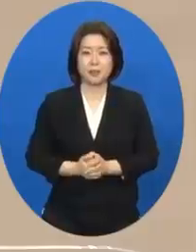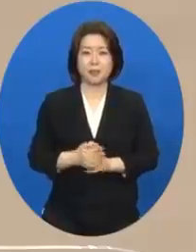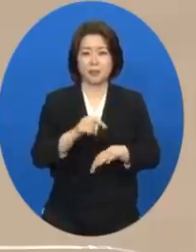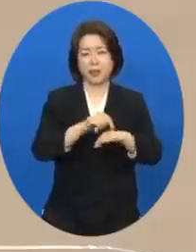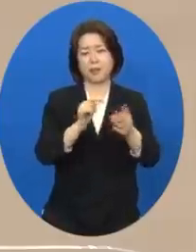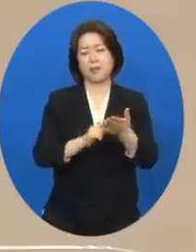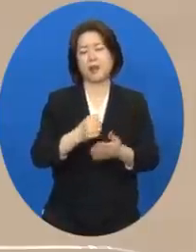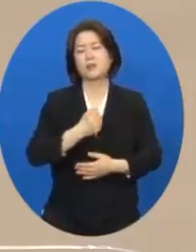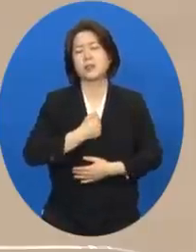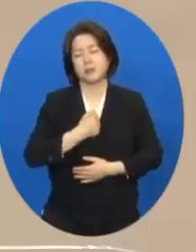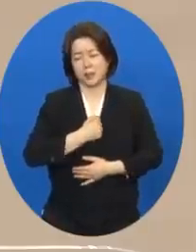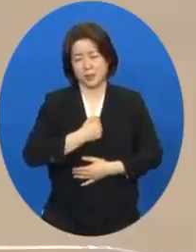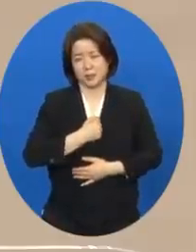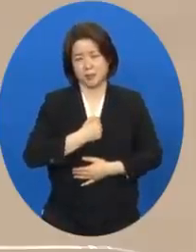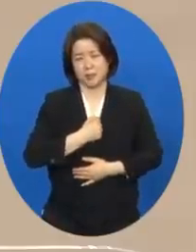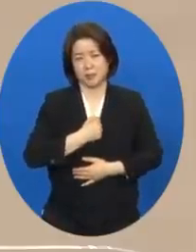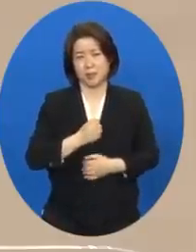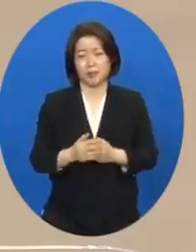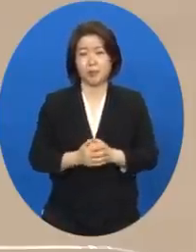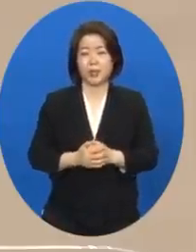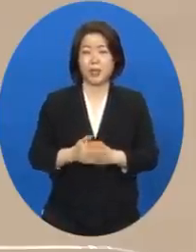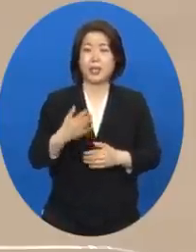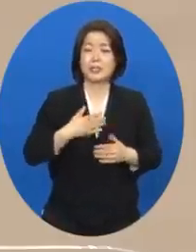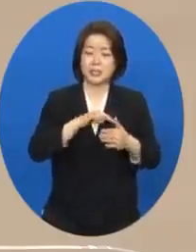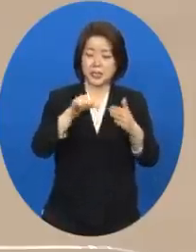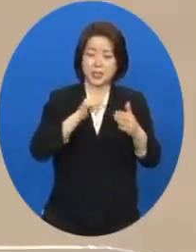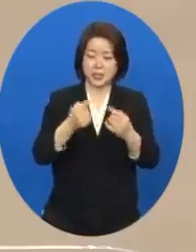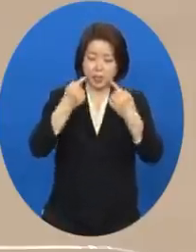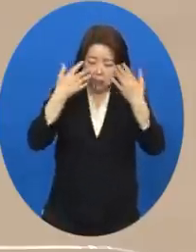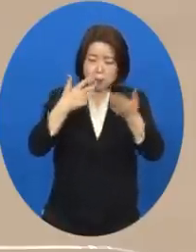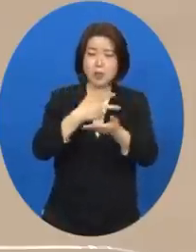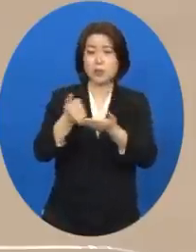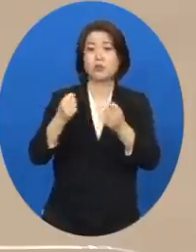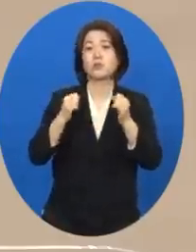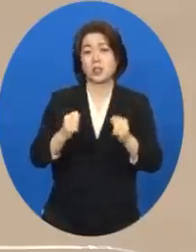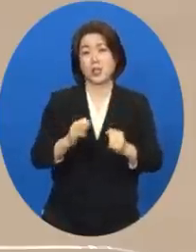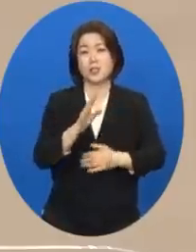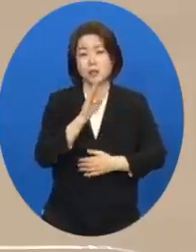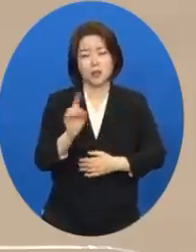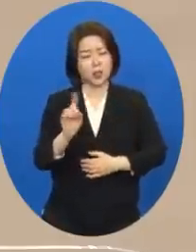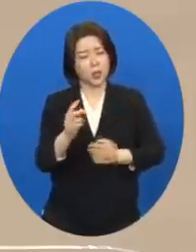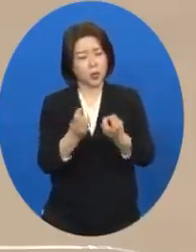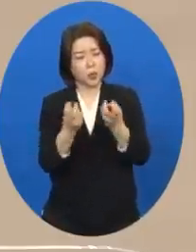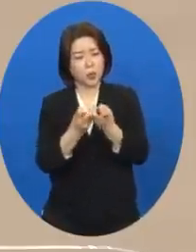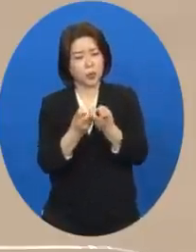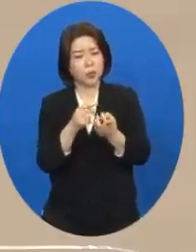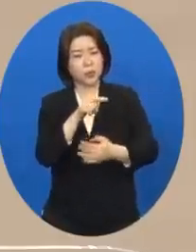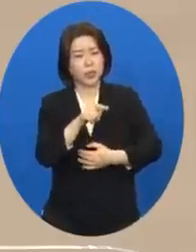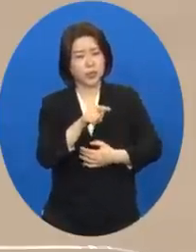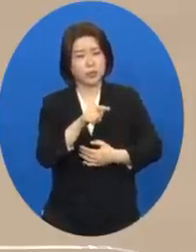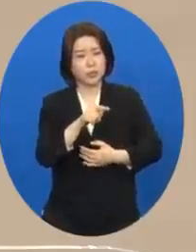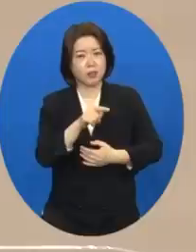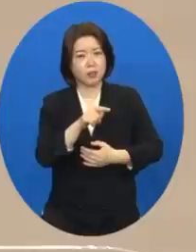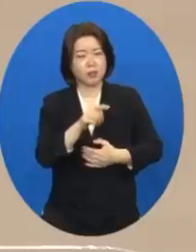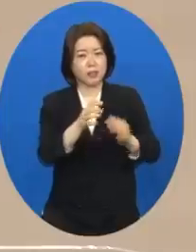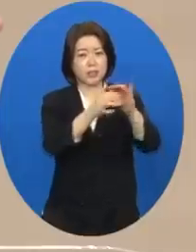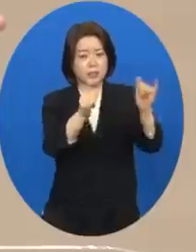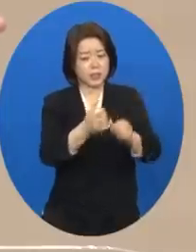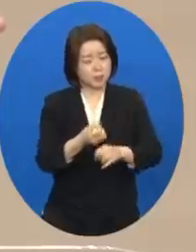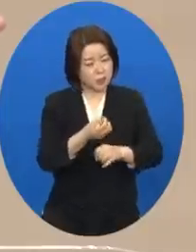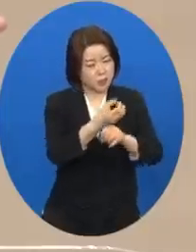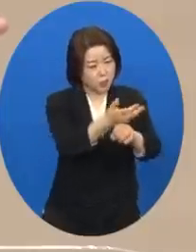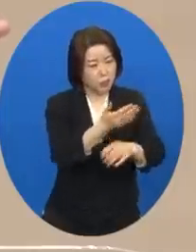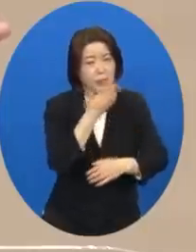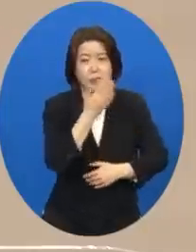답답했습니다 제 안에 분명히 주님이 계신데 이걸 어떻게 사람들에게 전해 줄 수